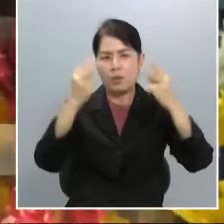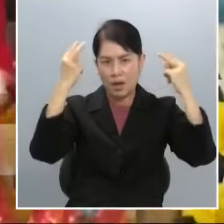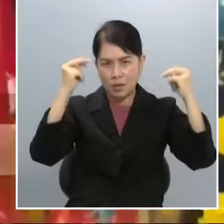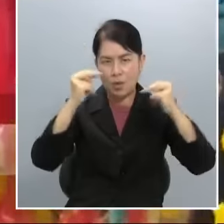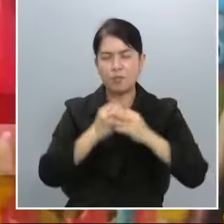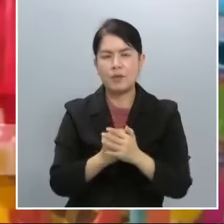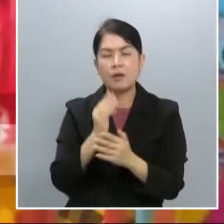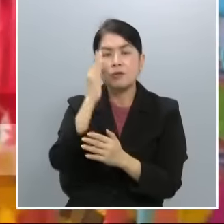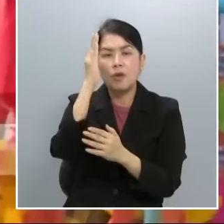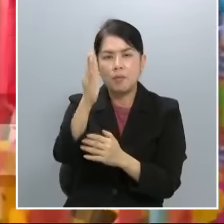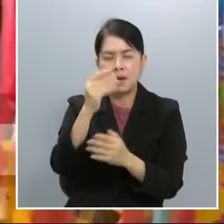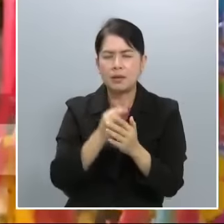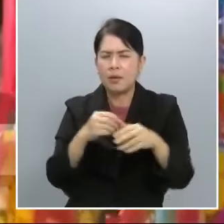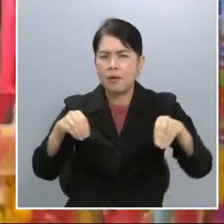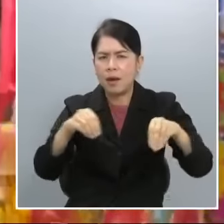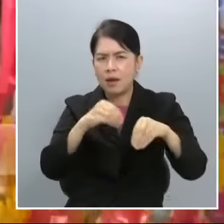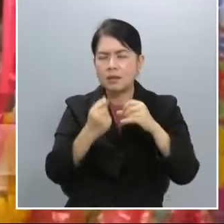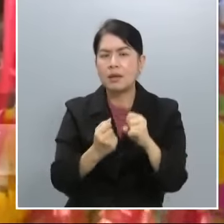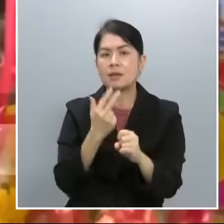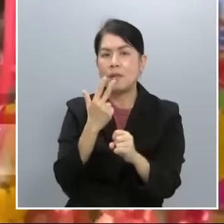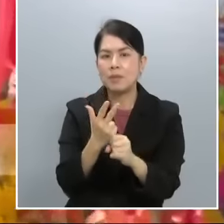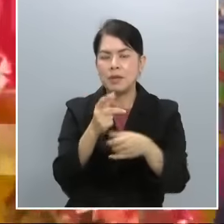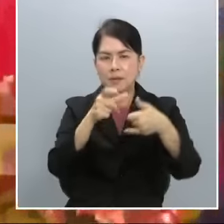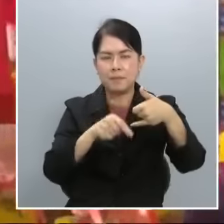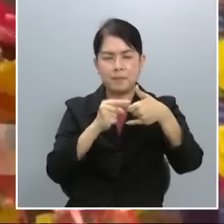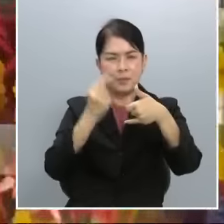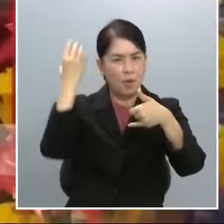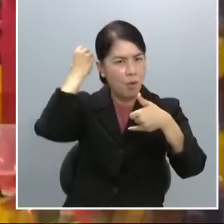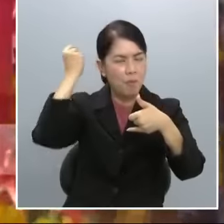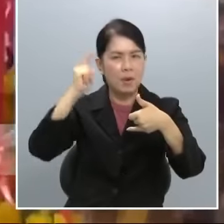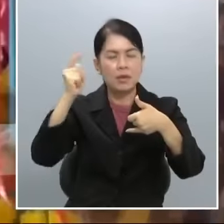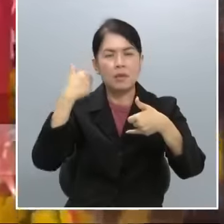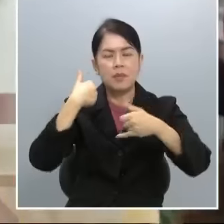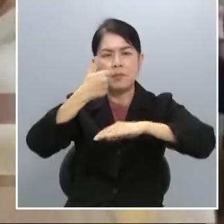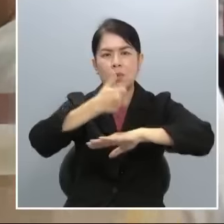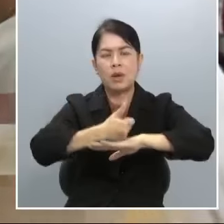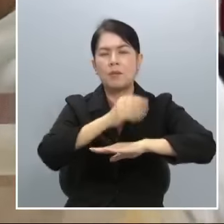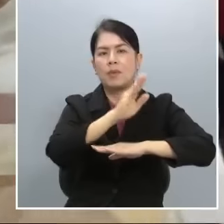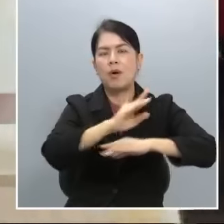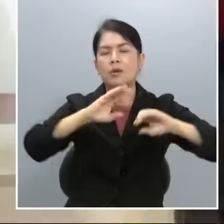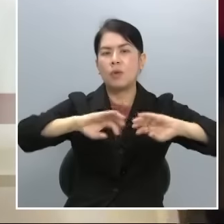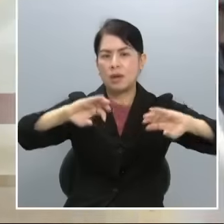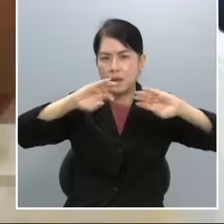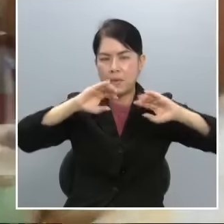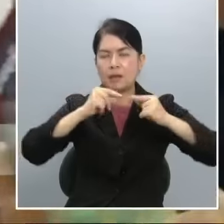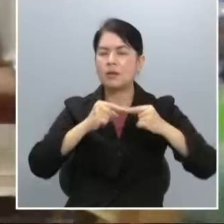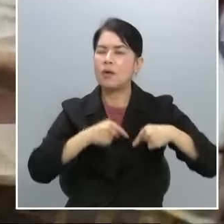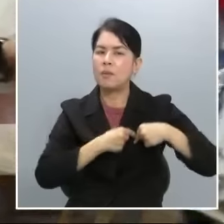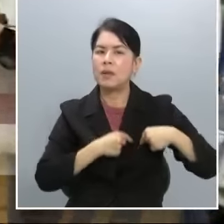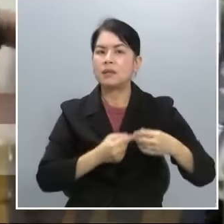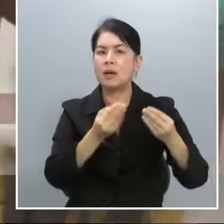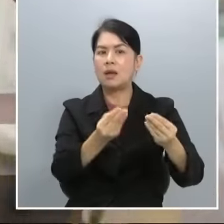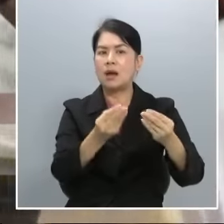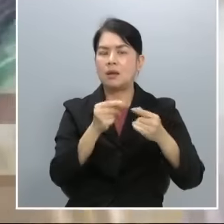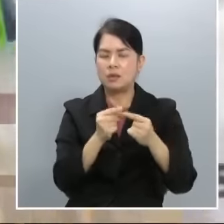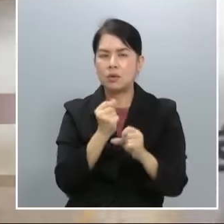ที่คุณแพทองธารเป็นผู้นำรัฐบาลก็ขอให้กำลังใจในการทำท่านี้เป็นนายกรัฐมนตรีที่ทำเพื่อ